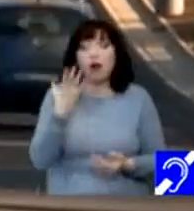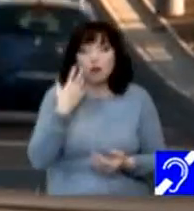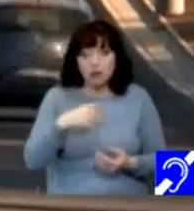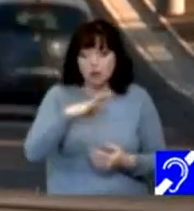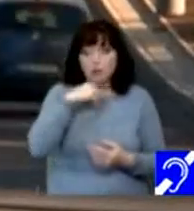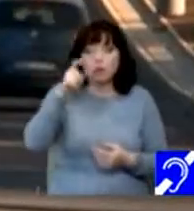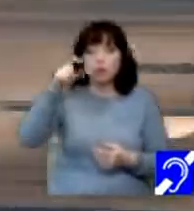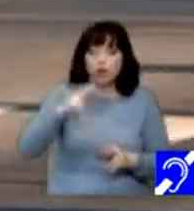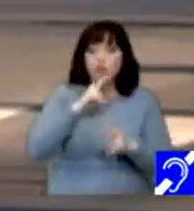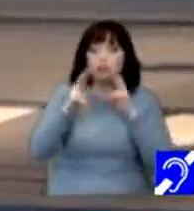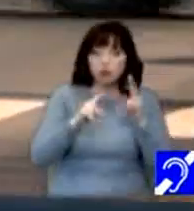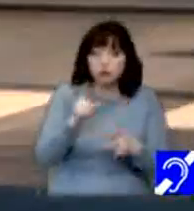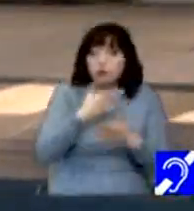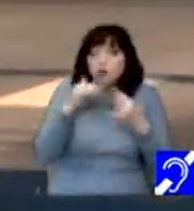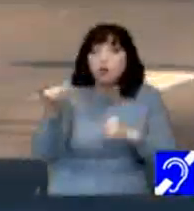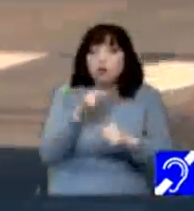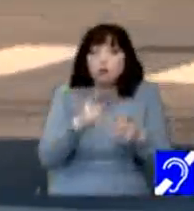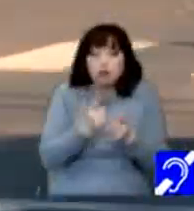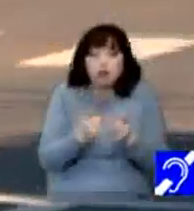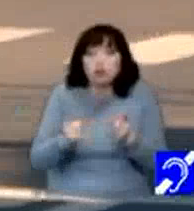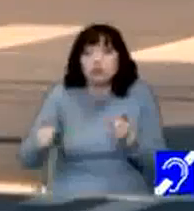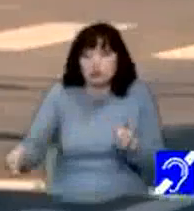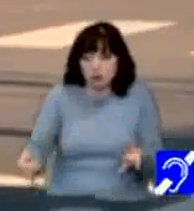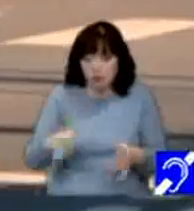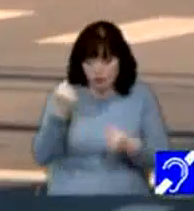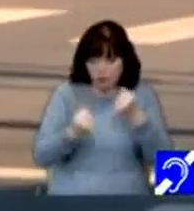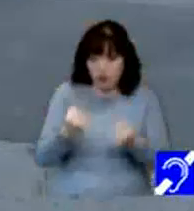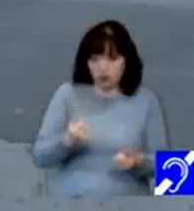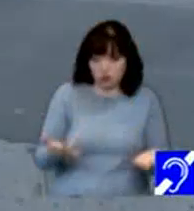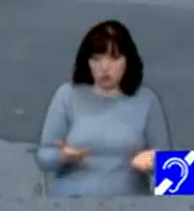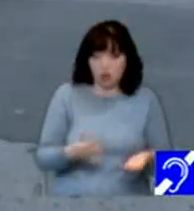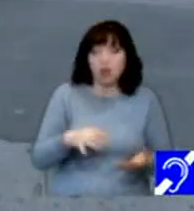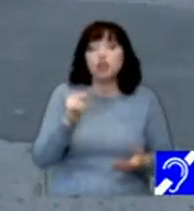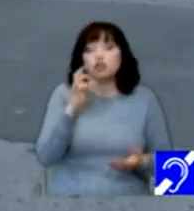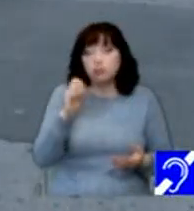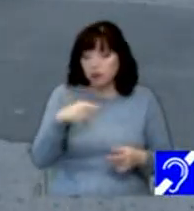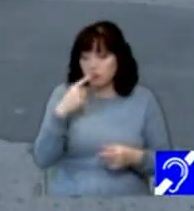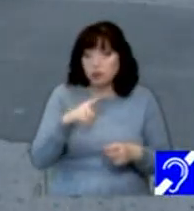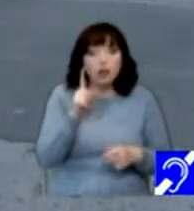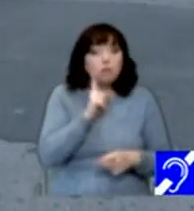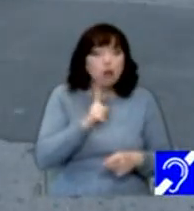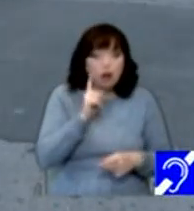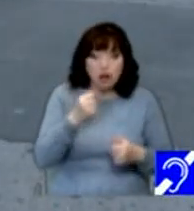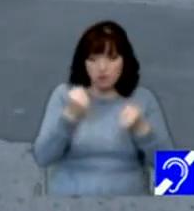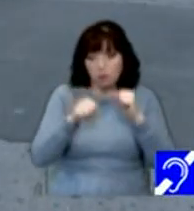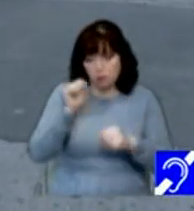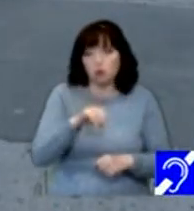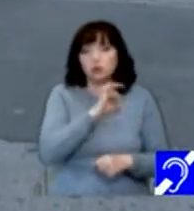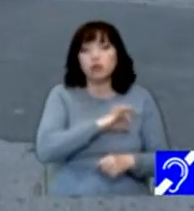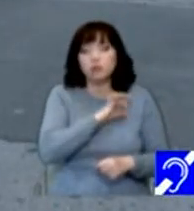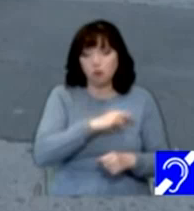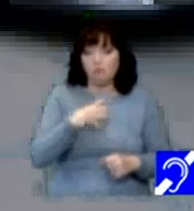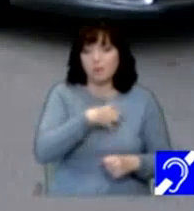s-au plâns că nu au locuri de parcare seara în centrul Chișinăului. Ion Ceban a notat că deocamdată șoferii pot folosi